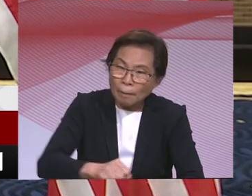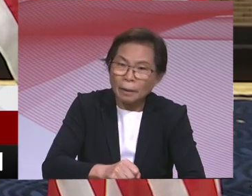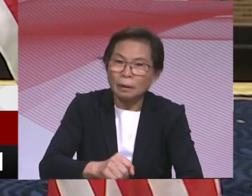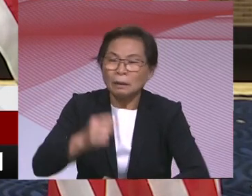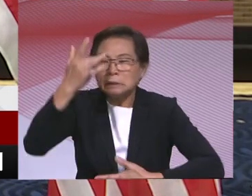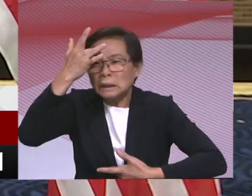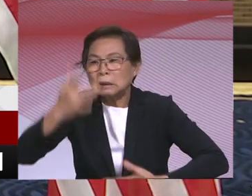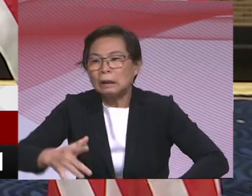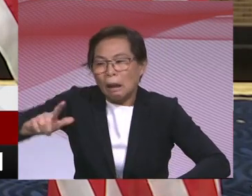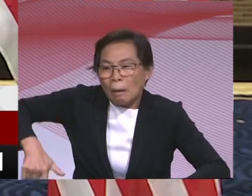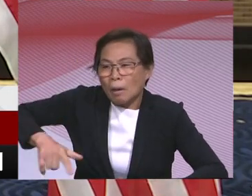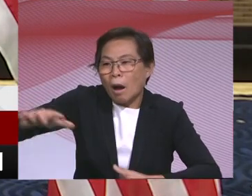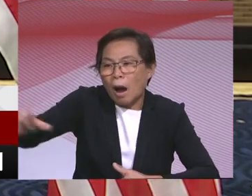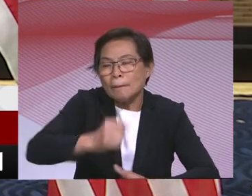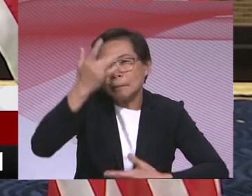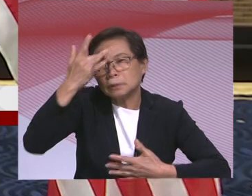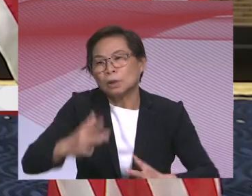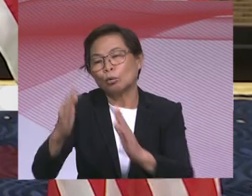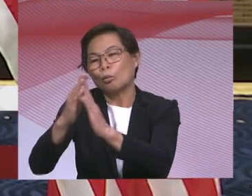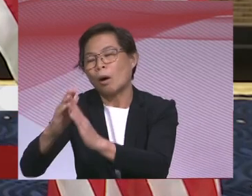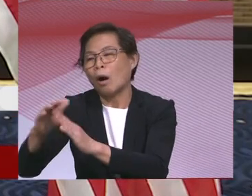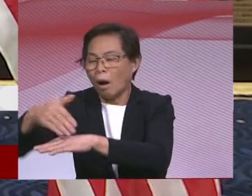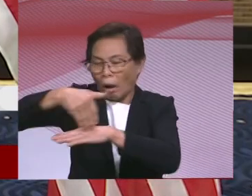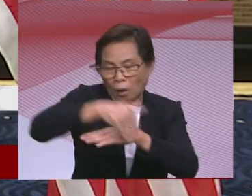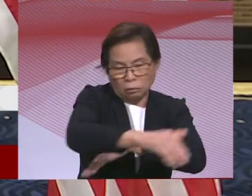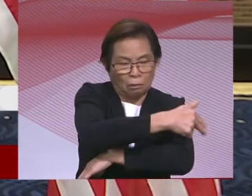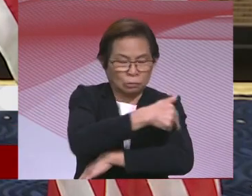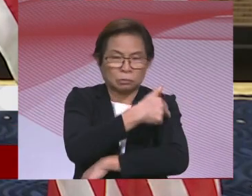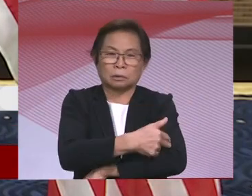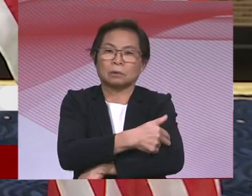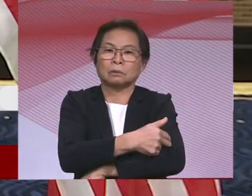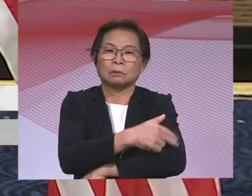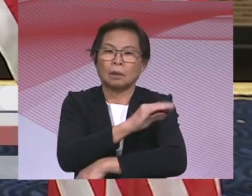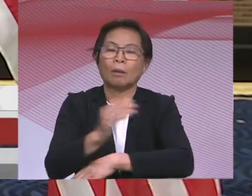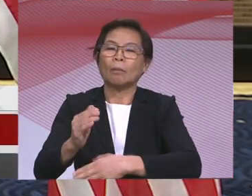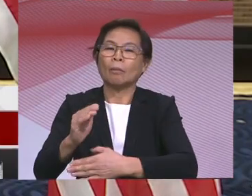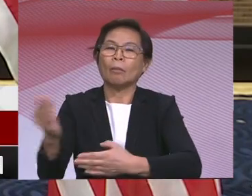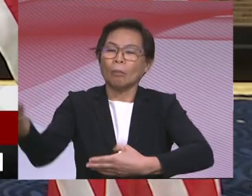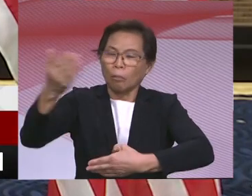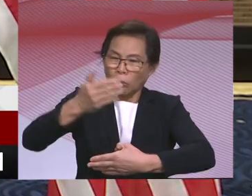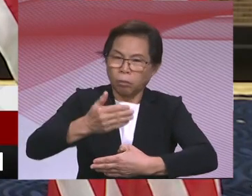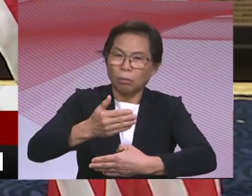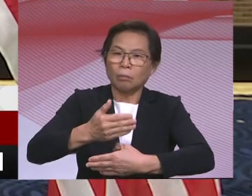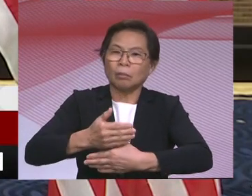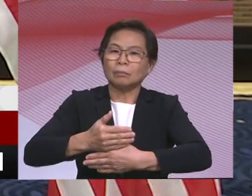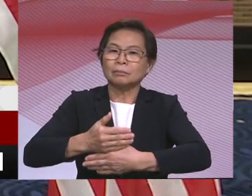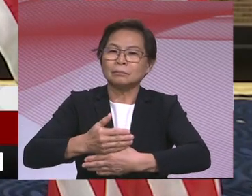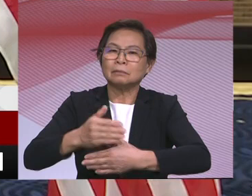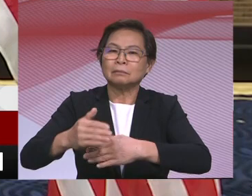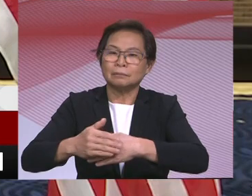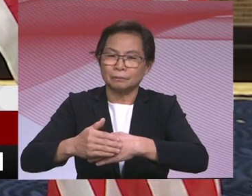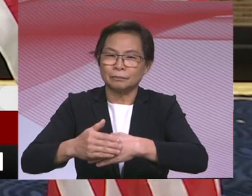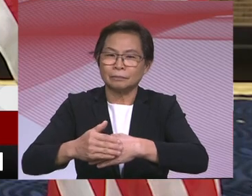para pesakit di rumah untuk dibawa ke hospital dan pusat korentin nah rawatan risiko rendah